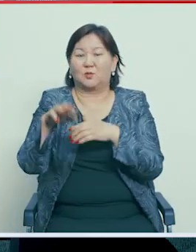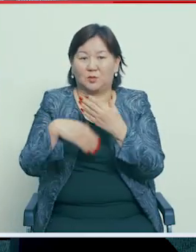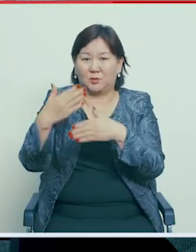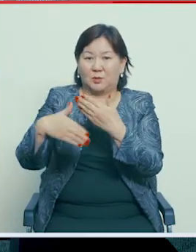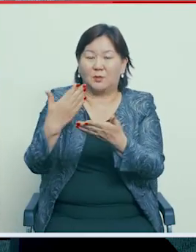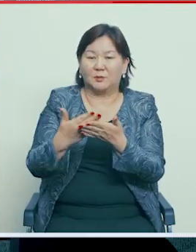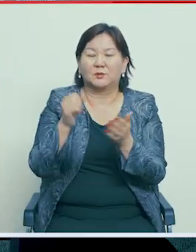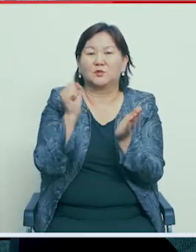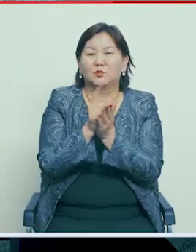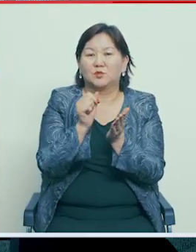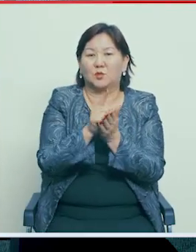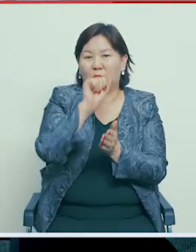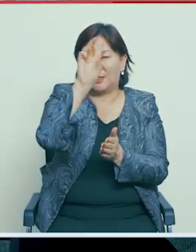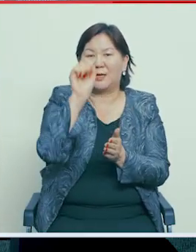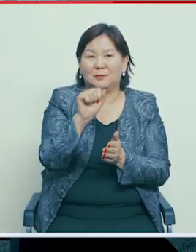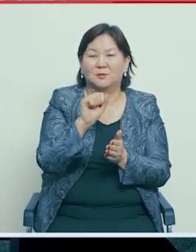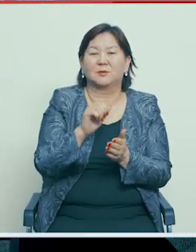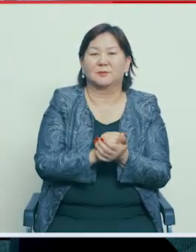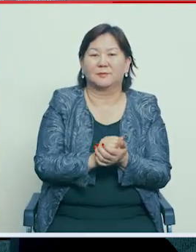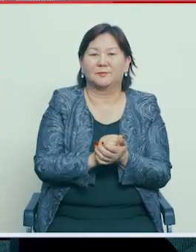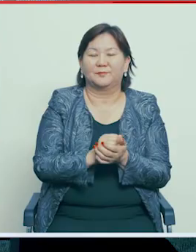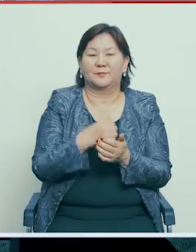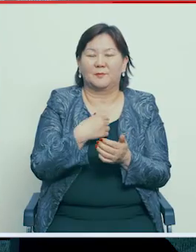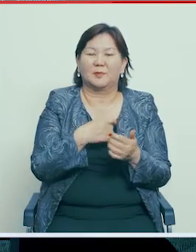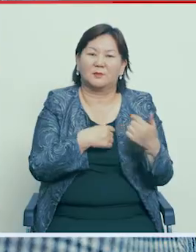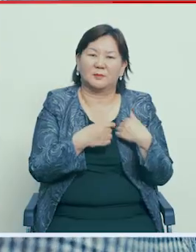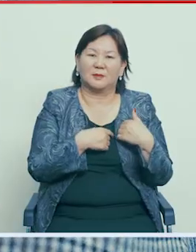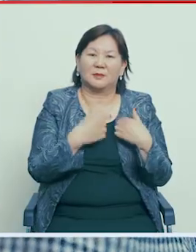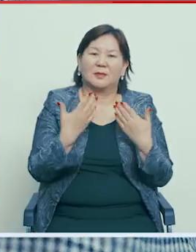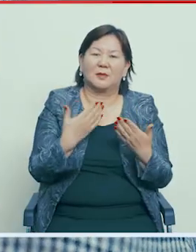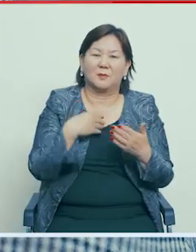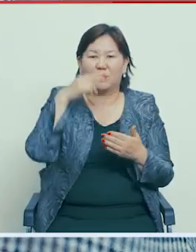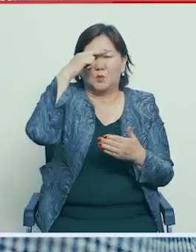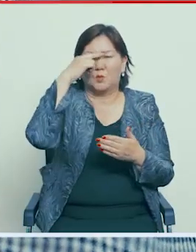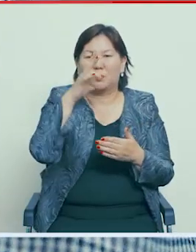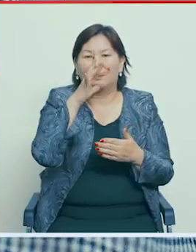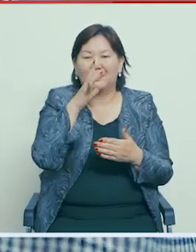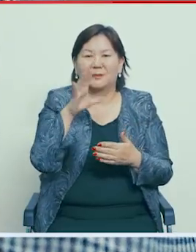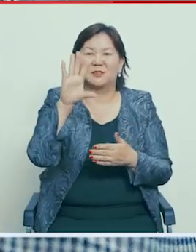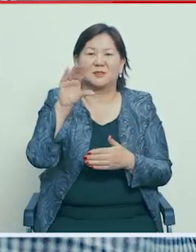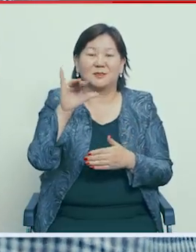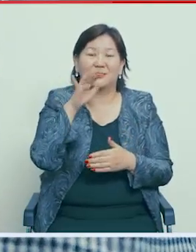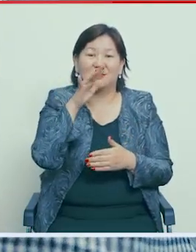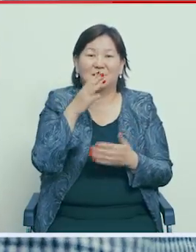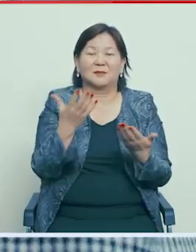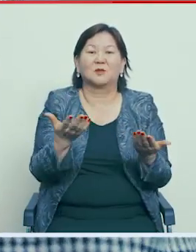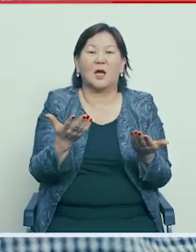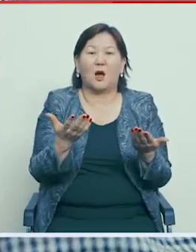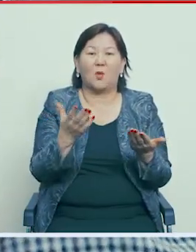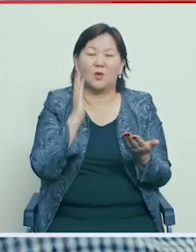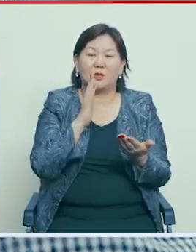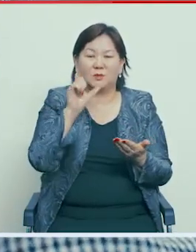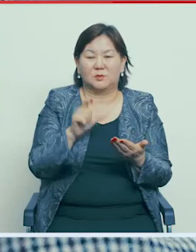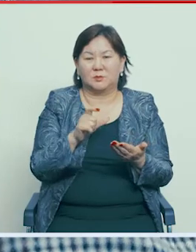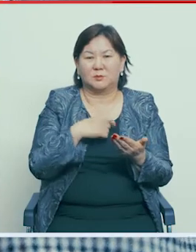энэ бол маш чухал асуудал. Би энд бас аюу эмзэглэж бас тэрэнд одоо яг миний үгийн нас нь одоо шилжилтийн нас ирсэн тоол би ээж хүний хувьд бол